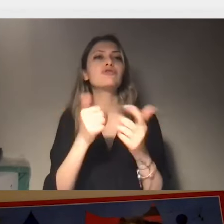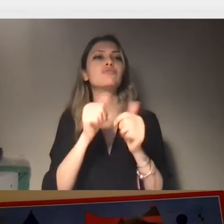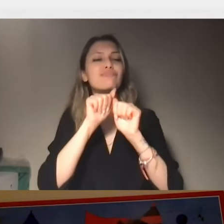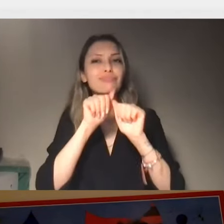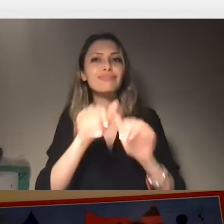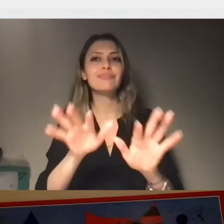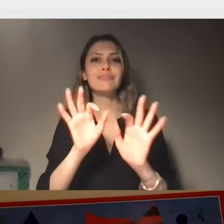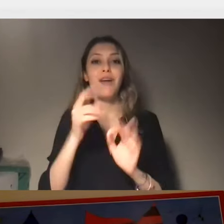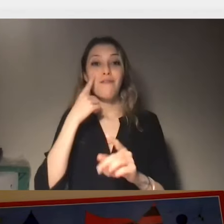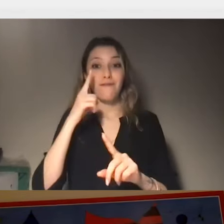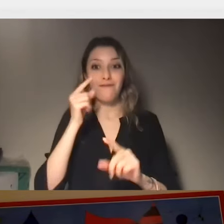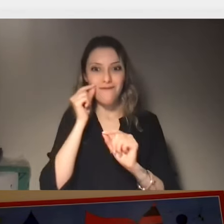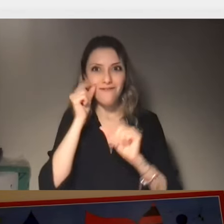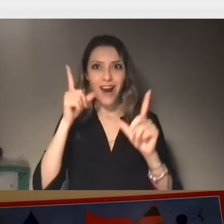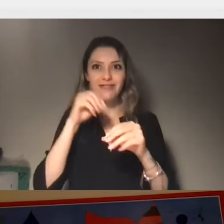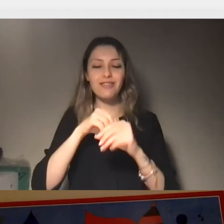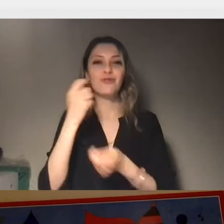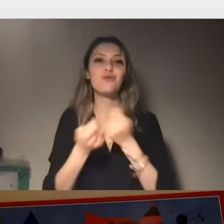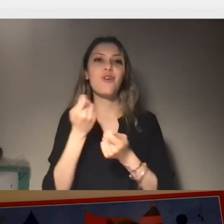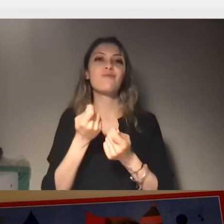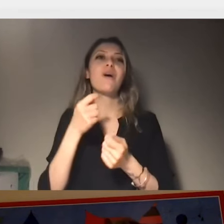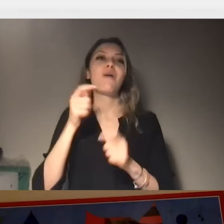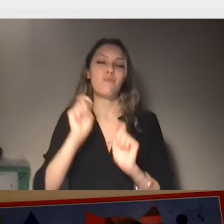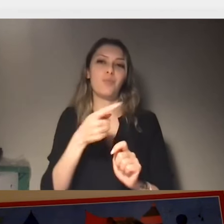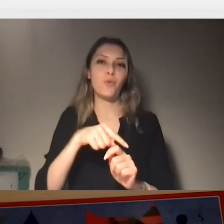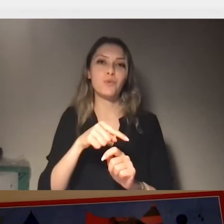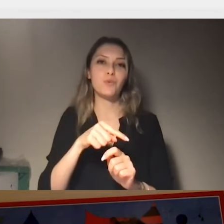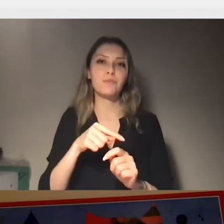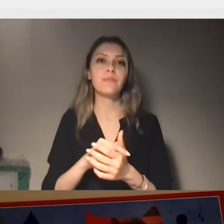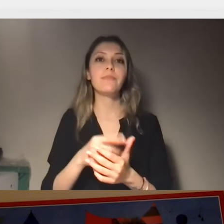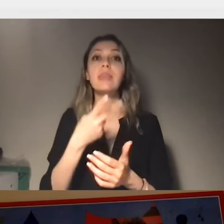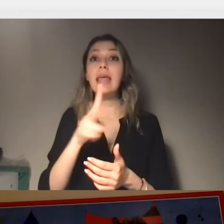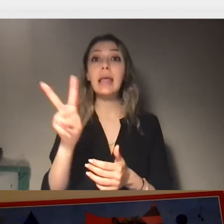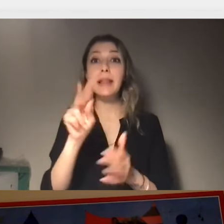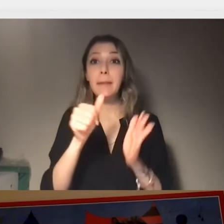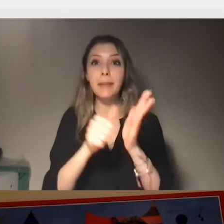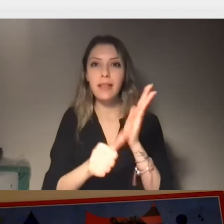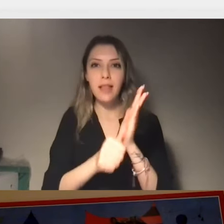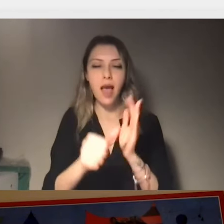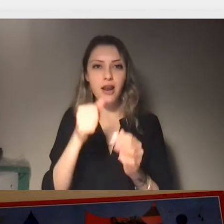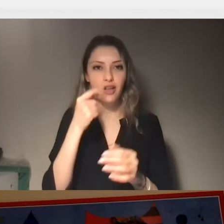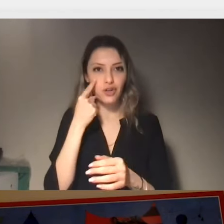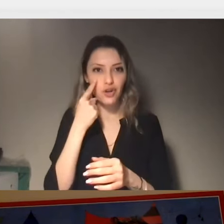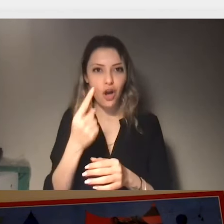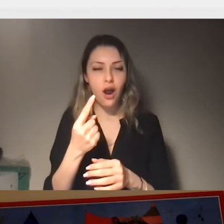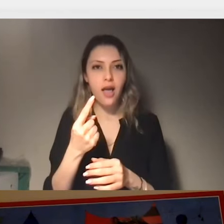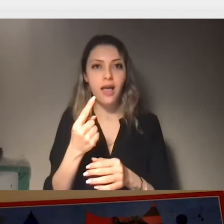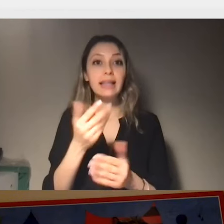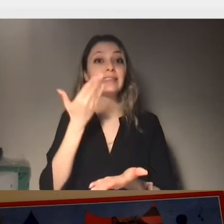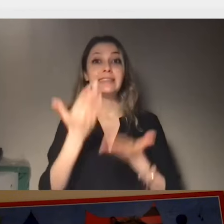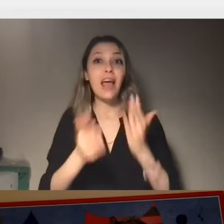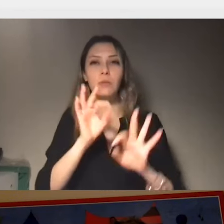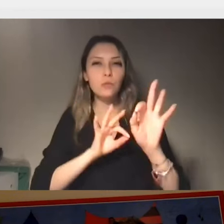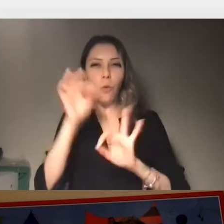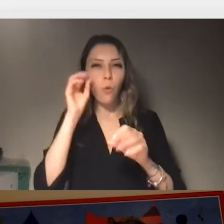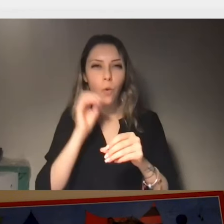ve farkındalık yaratmaya gayret ediyoruz. Geçtiğimiz dönem yani 2020 yılındaki değerlendirmeye gelirken aslında